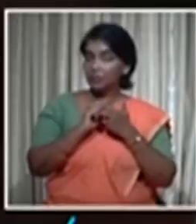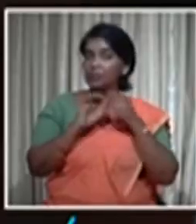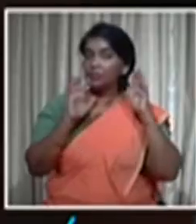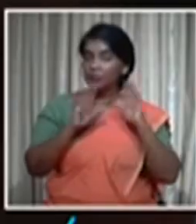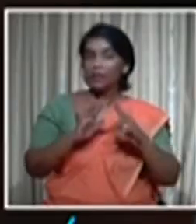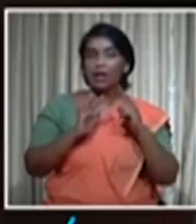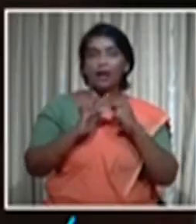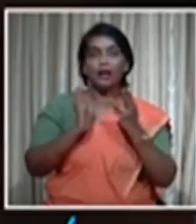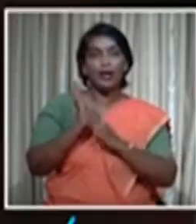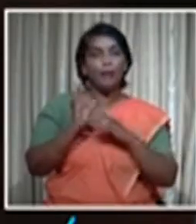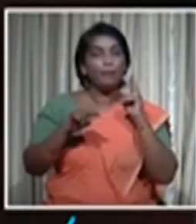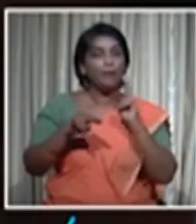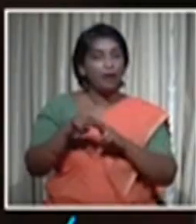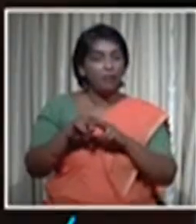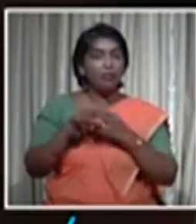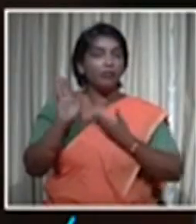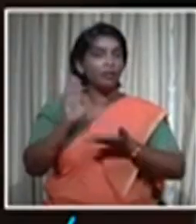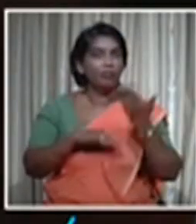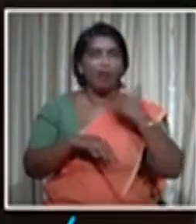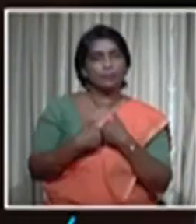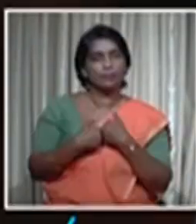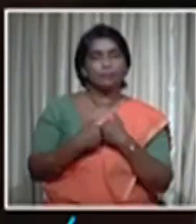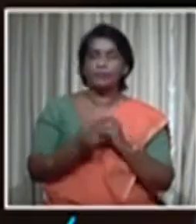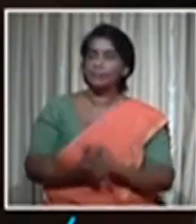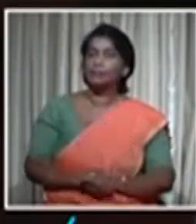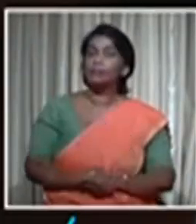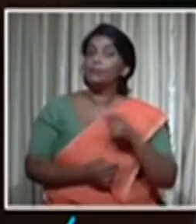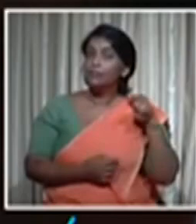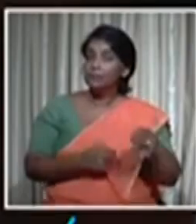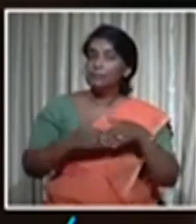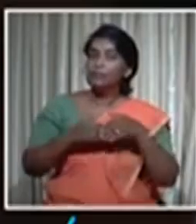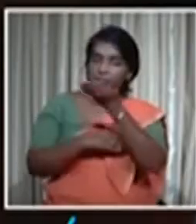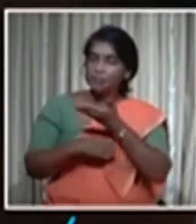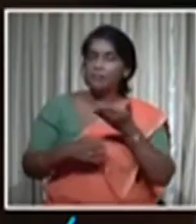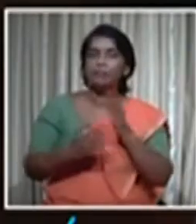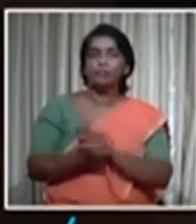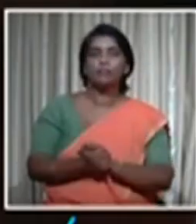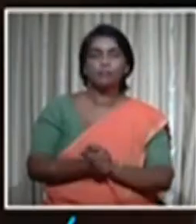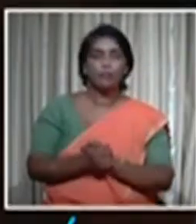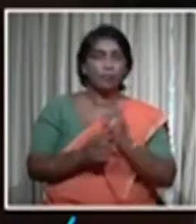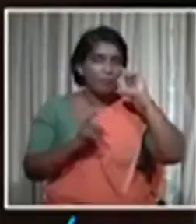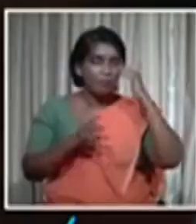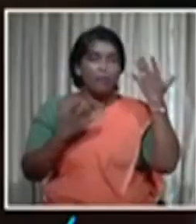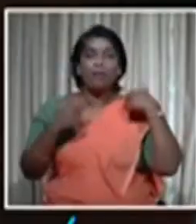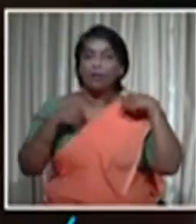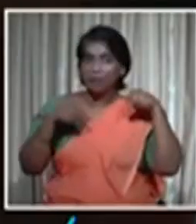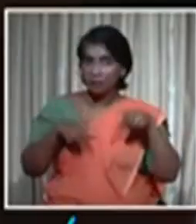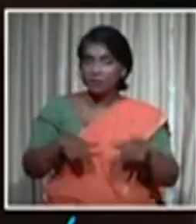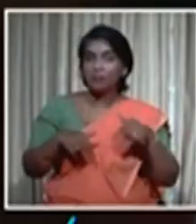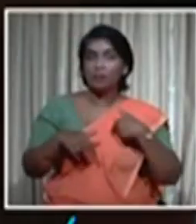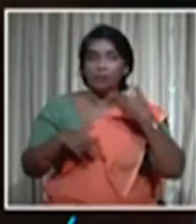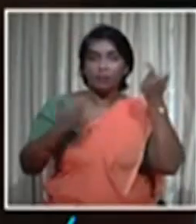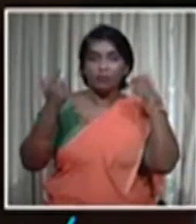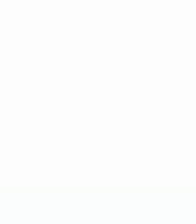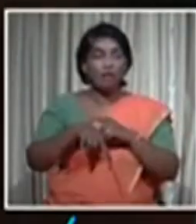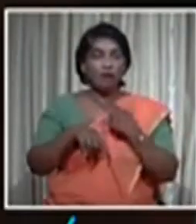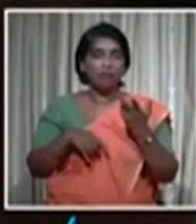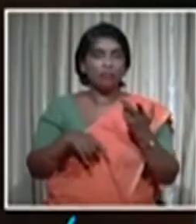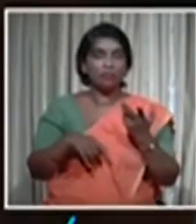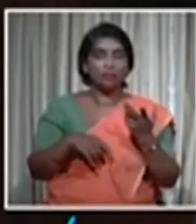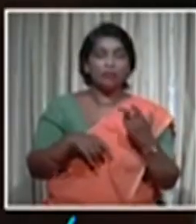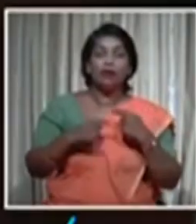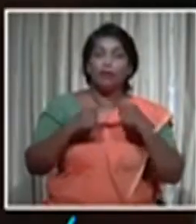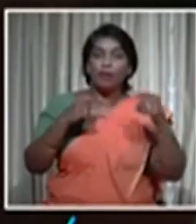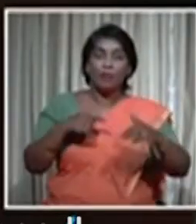මේ IMF එකට යන එක අලුත් දෙයක් නෙවෙයි මේ වෙනකොටත් ඔබතුමාලා නොදන්නවට අද ඇවිල්ලා ඉන්න IMF එක මෙහේ